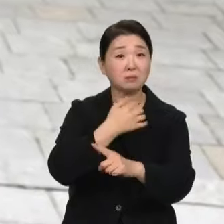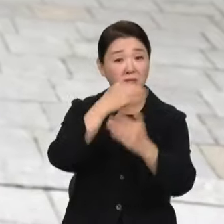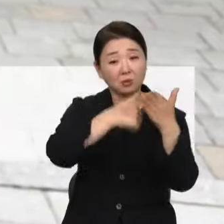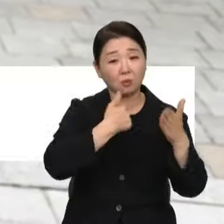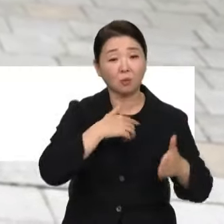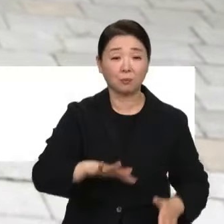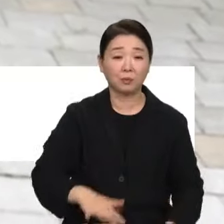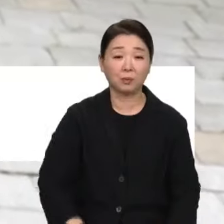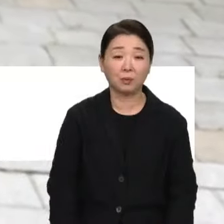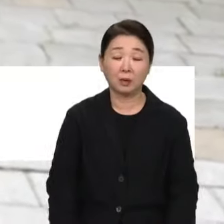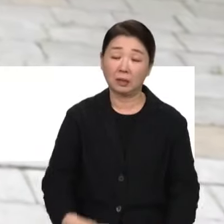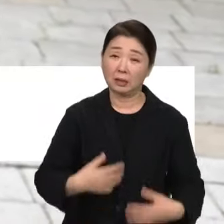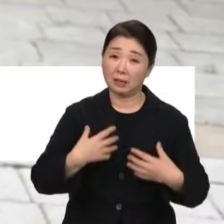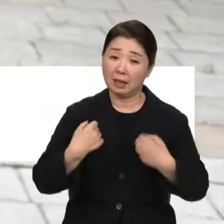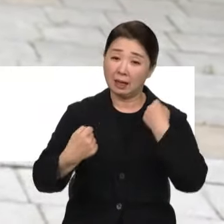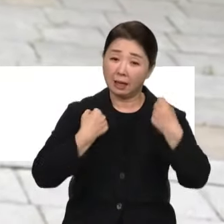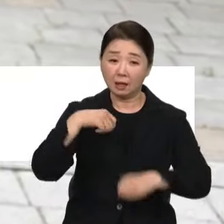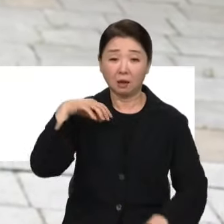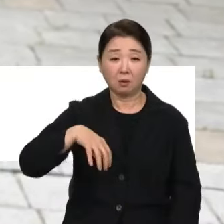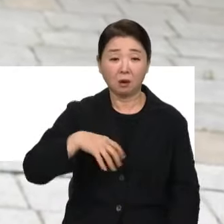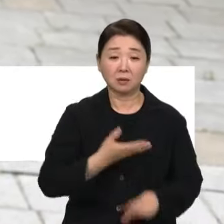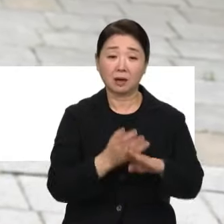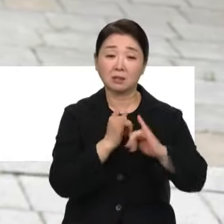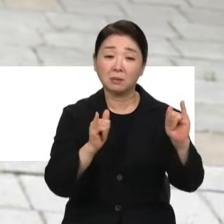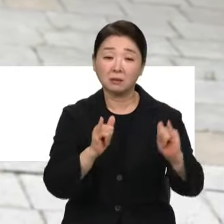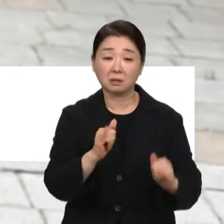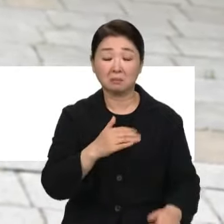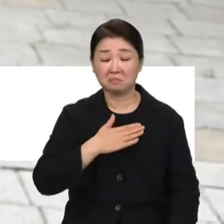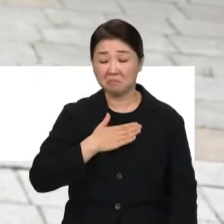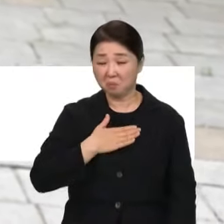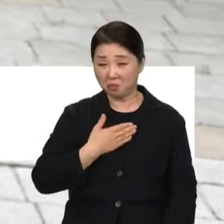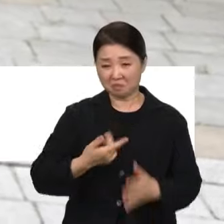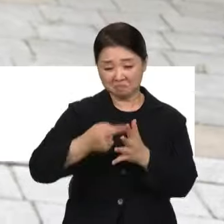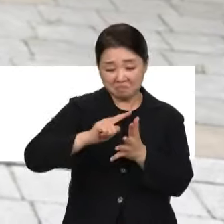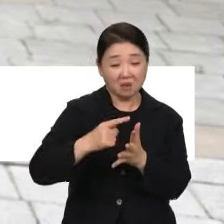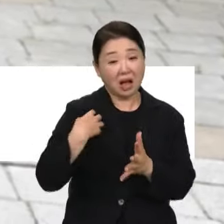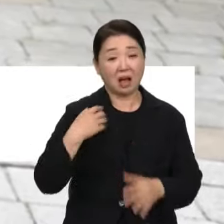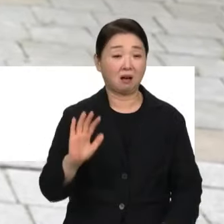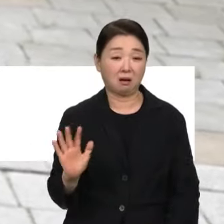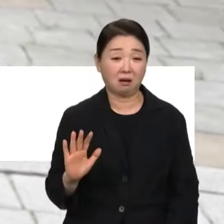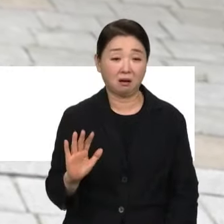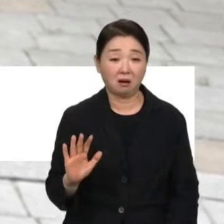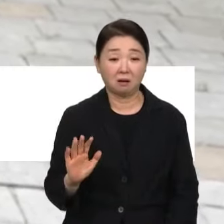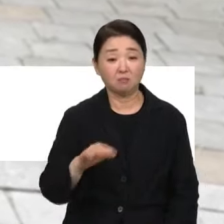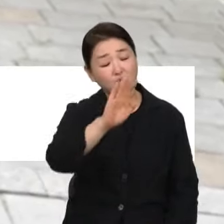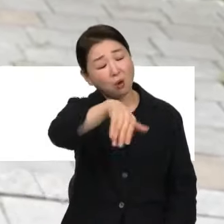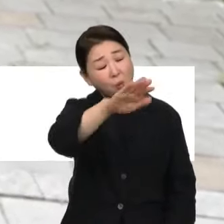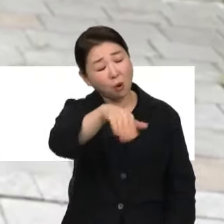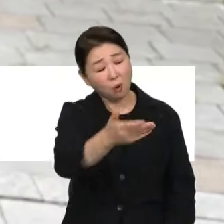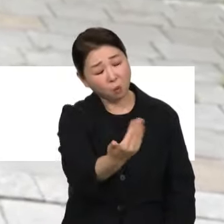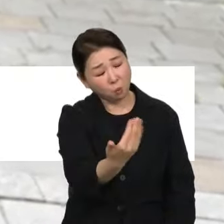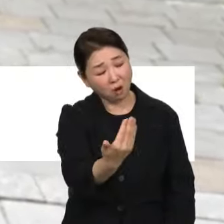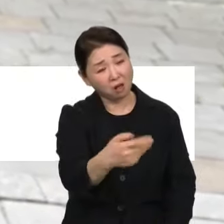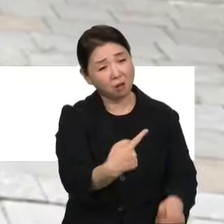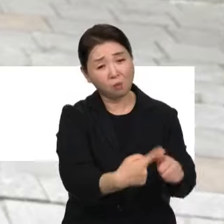헬스장에서 그 다른 사람한테 이제 본인 차가 있는 거죠. 내가